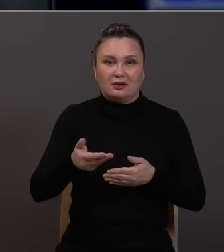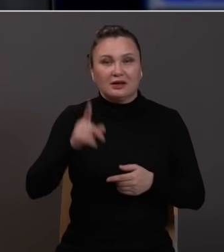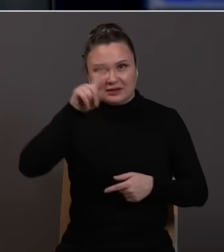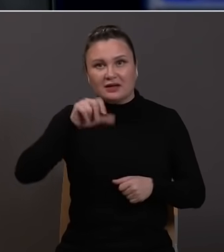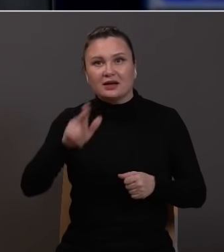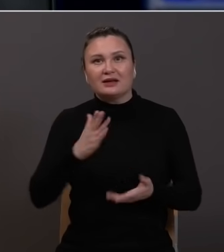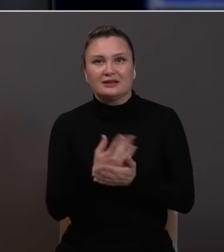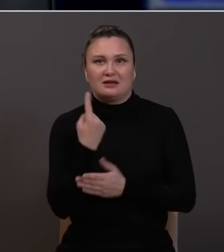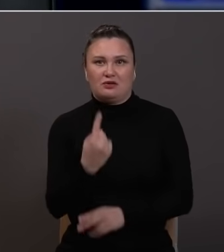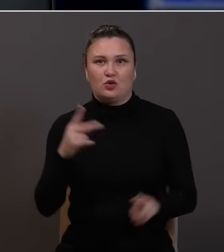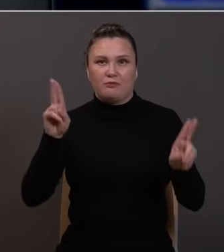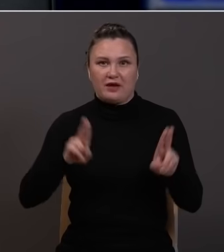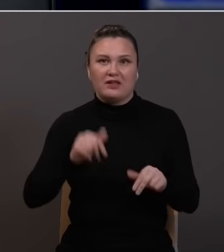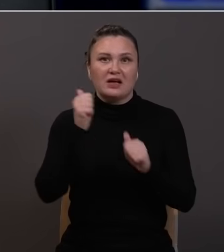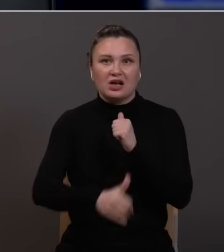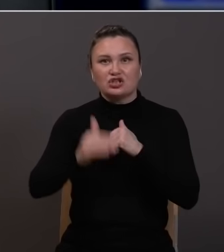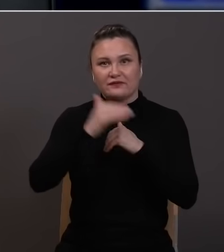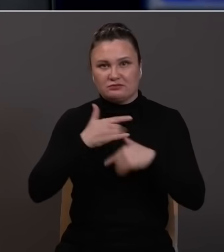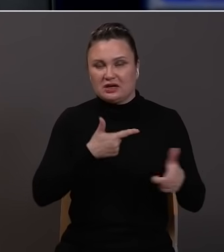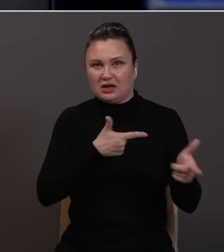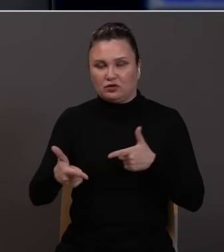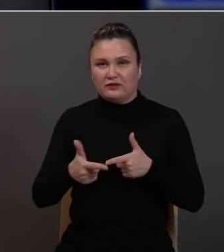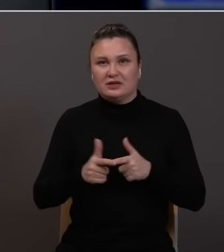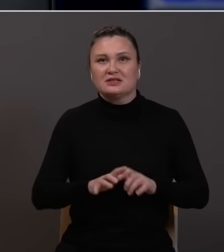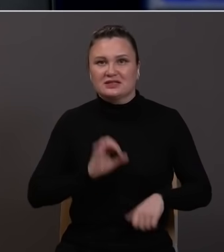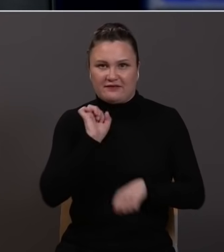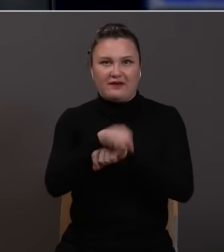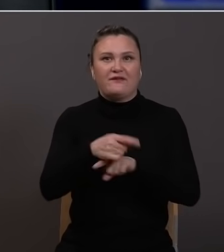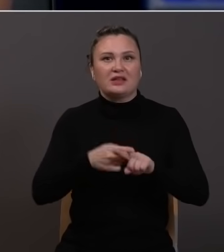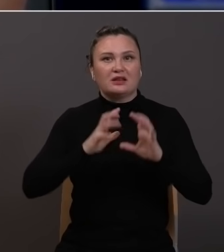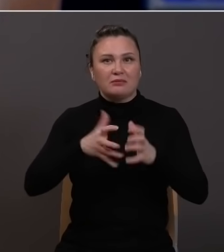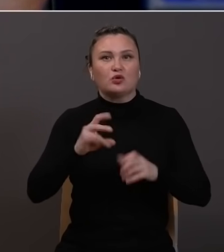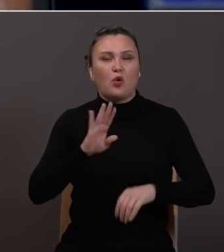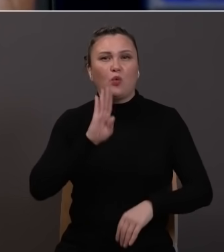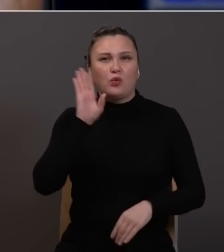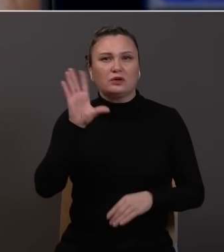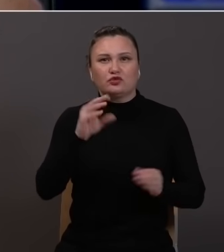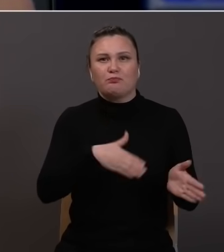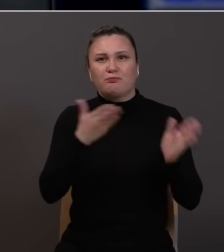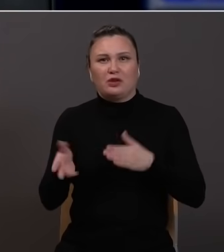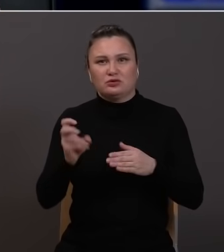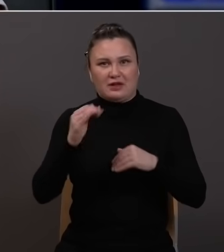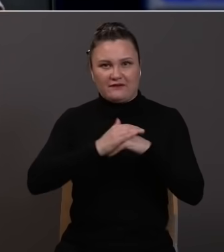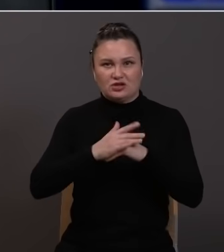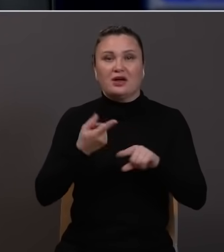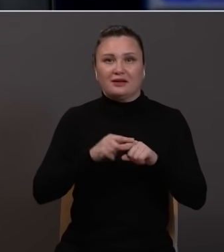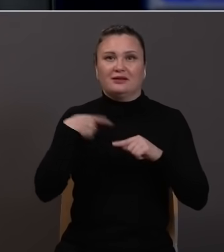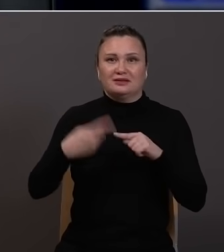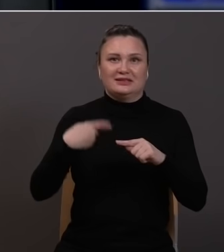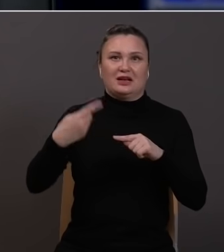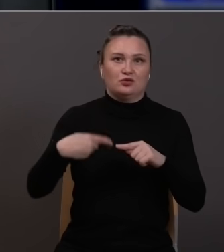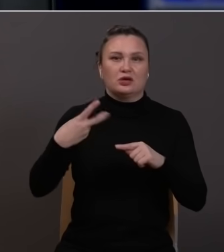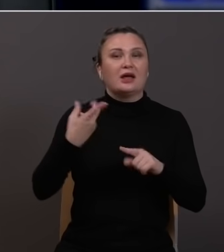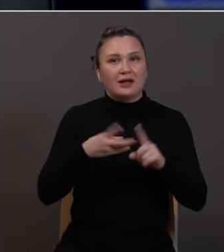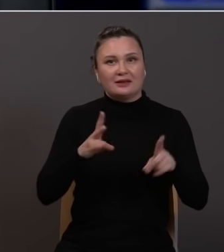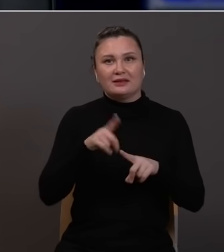знаете как, вот есть одно правило. Каждый вечер мы готовы завоевать этот мир. Но с утра мы переносим все опять на вечер, и это циклично. А вот нужно не с